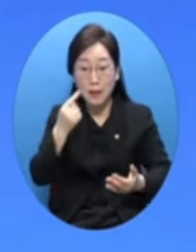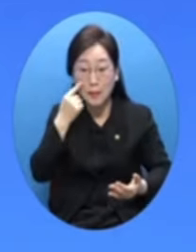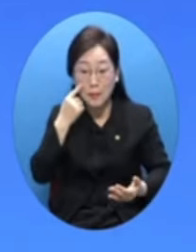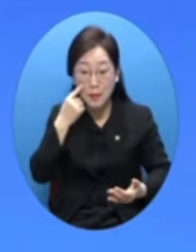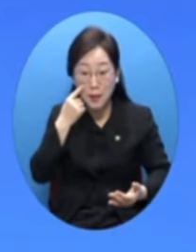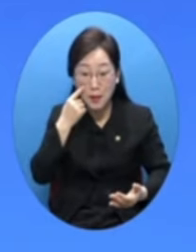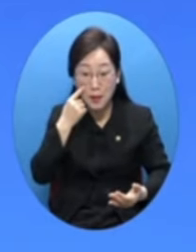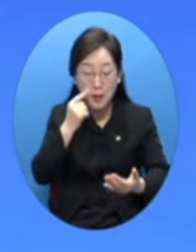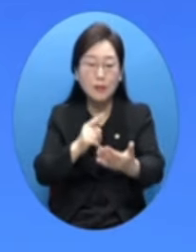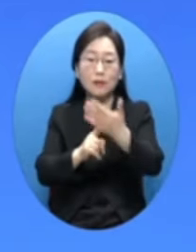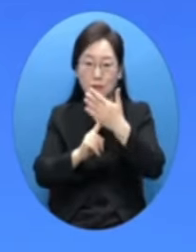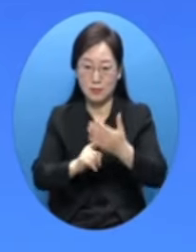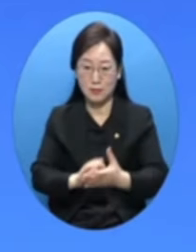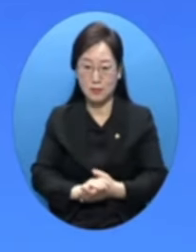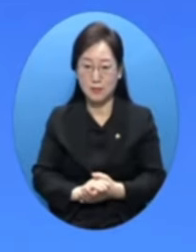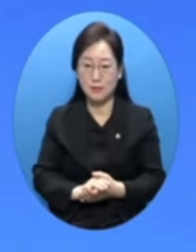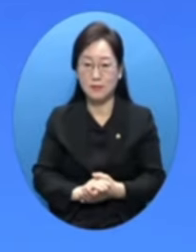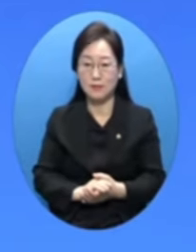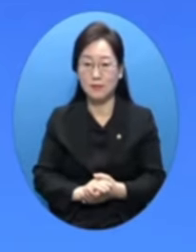펼쳐지게 되는 것입니다.